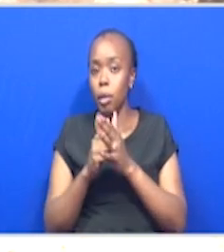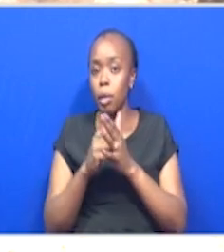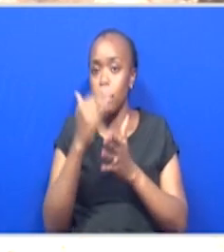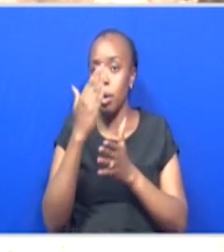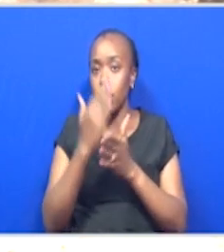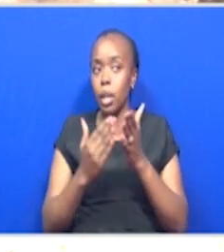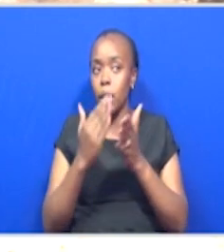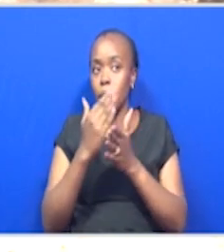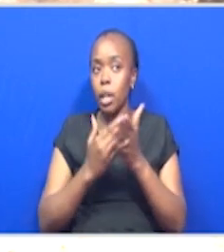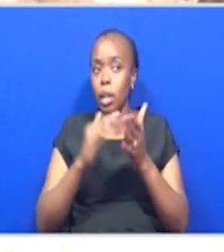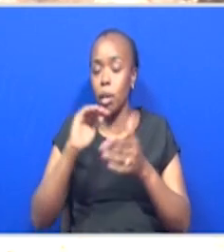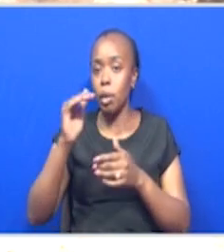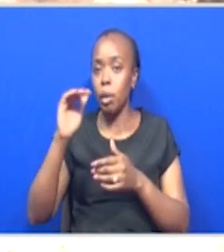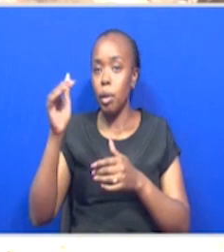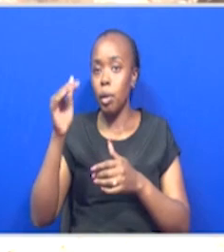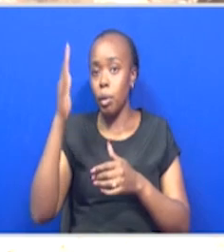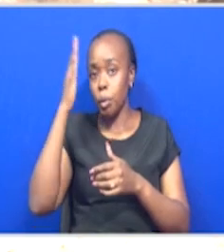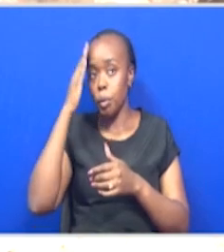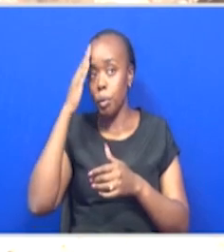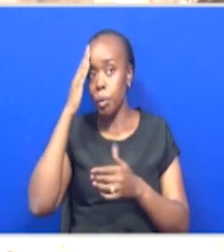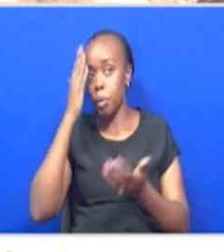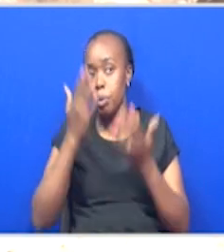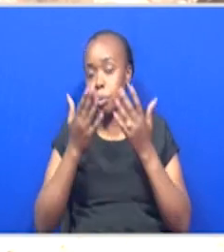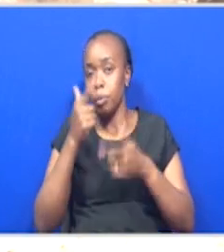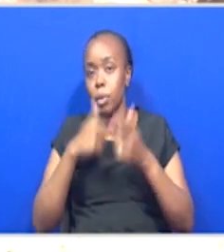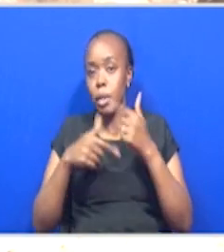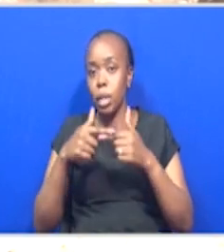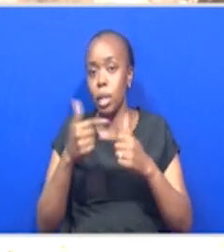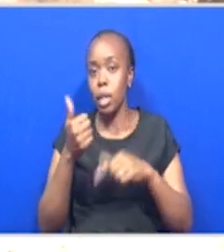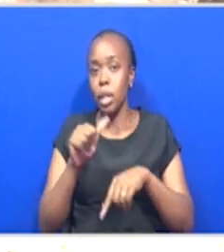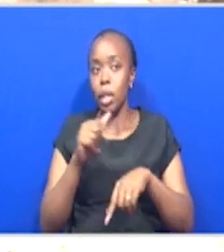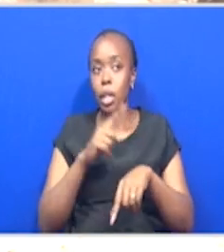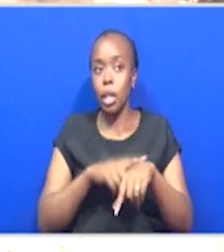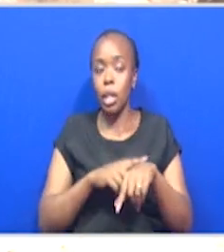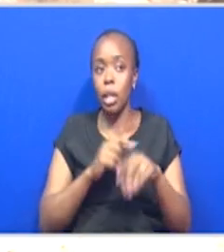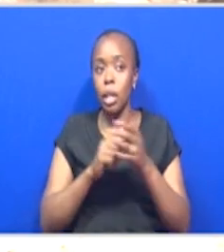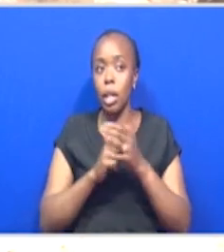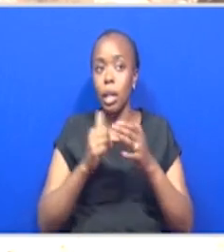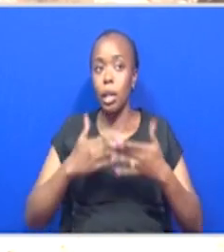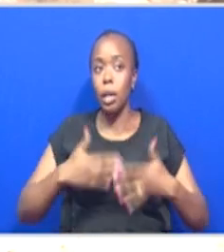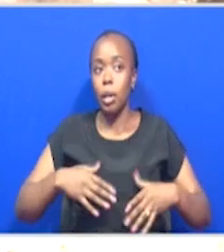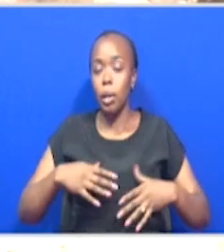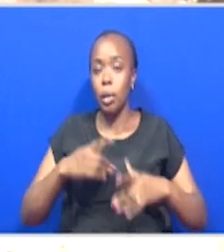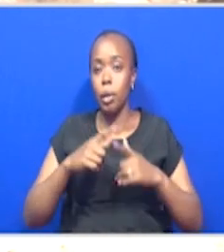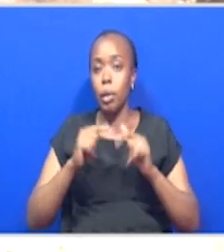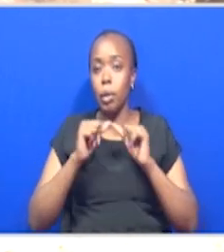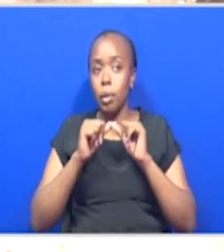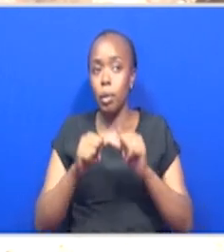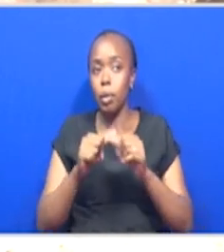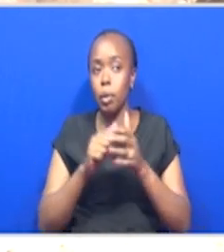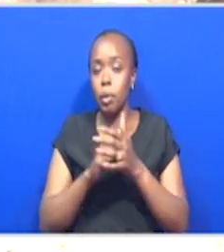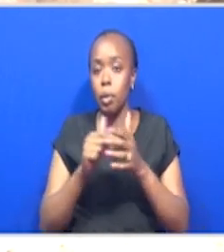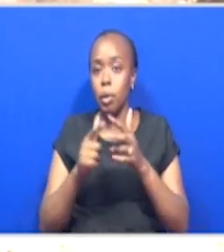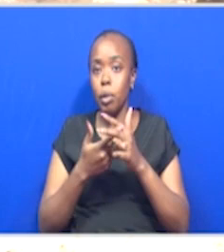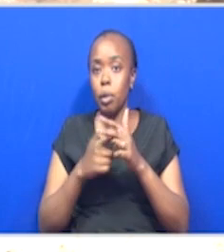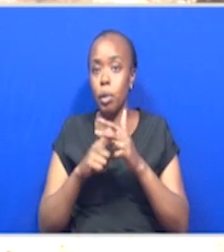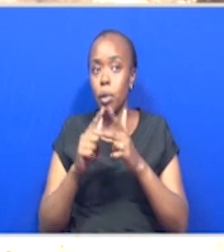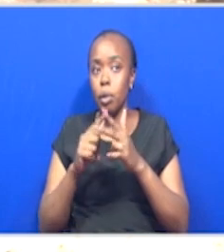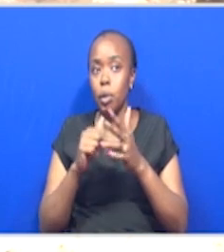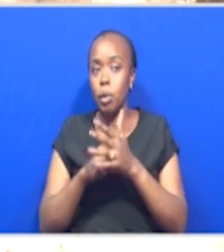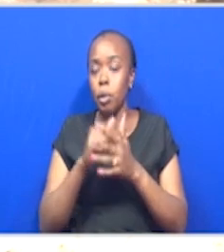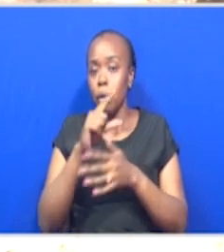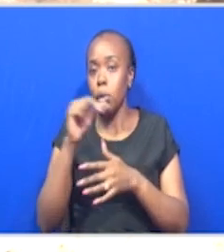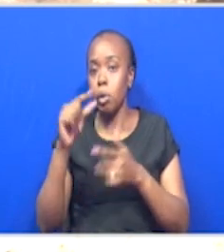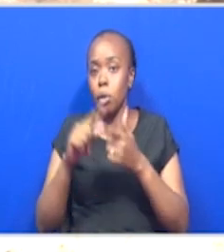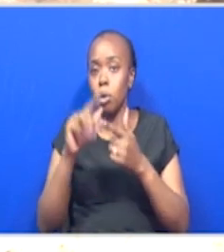mlima. Sasa tuko tadhani mimi naweza shuka anytime. So within that week watu wakakaa hatukai huko home, tukaanza kushuka na huko Mai